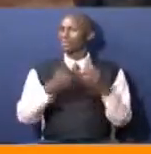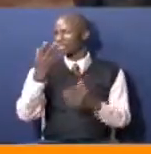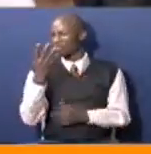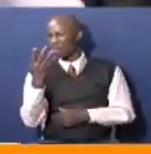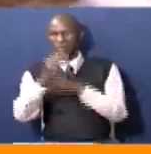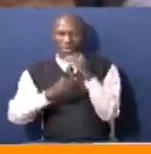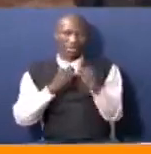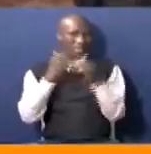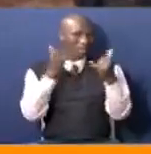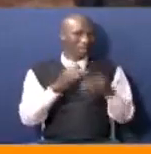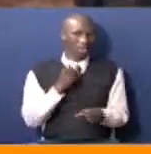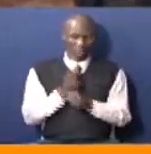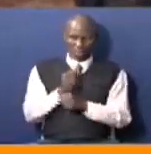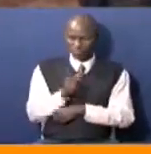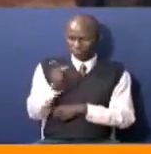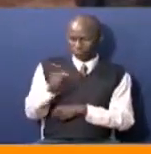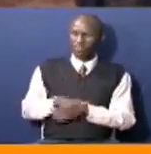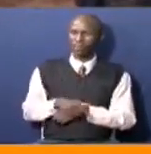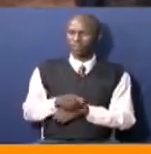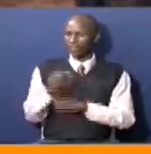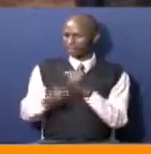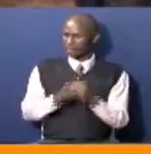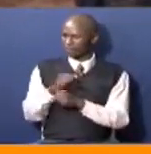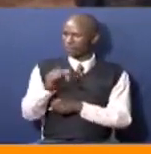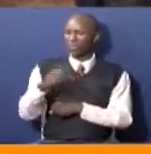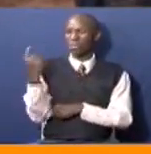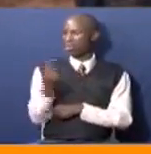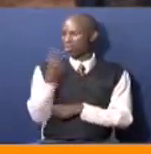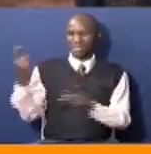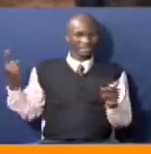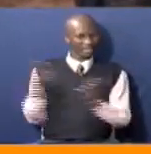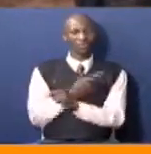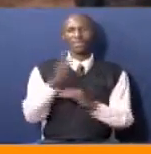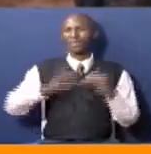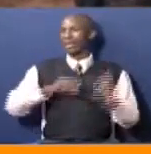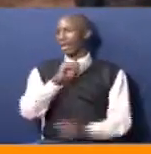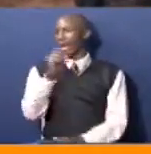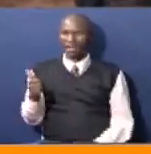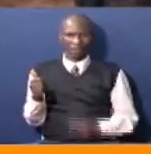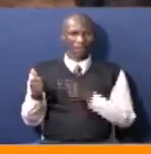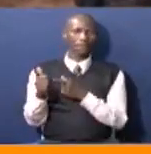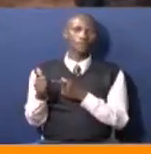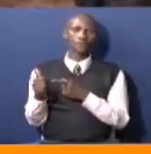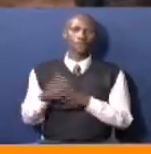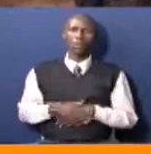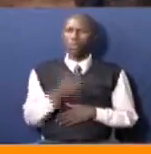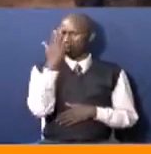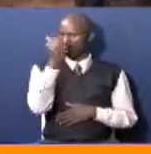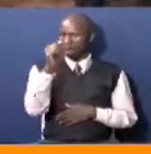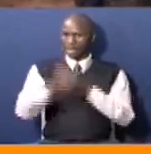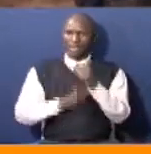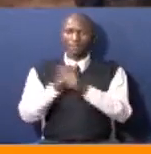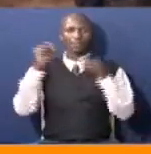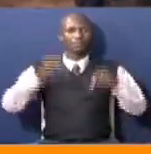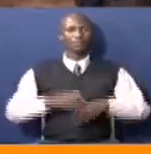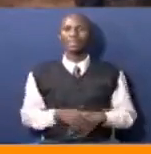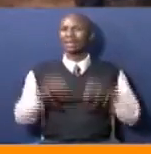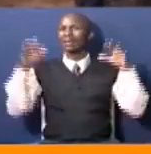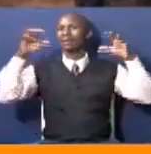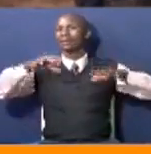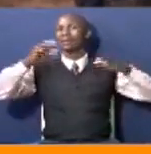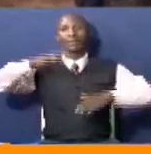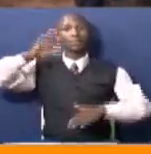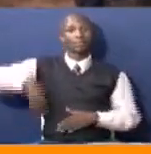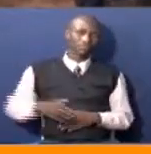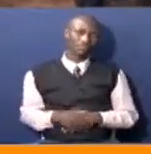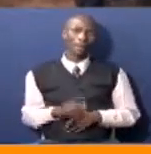uo, kitu kuma weo, no mwako wena kibadu kanyo Muno, na miyake lengi. Nundu mwako, mbuya nesele iwe,